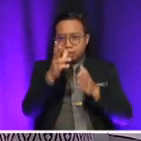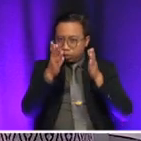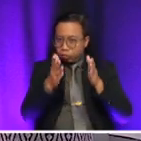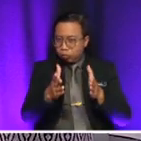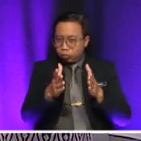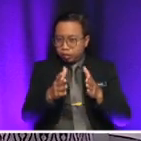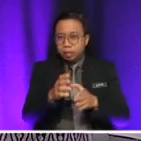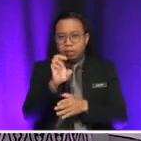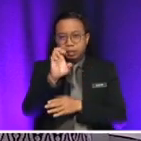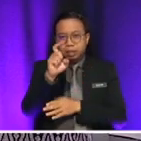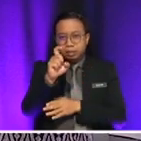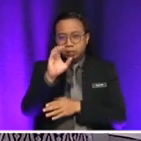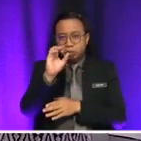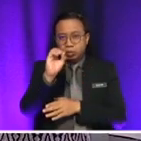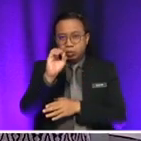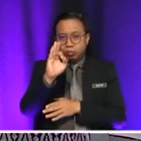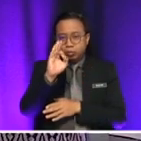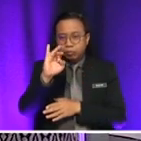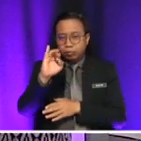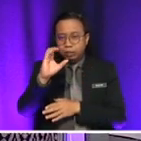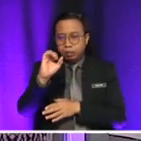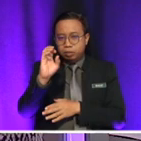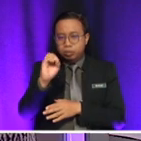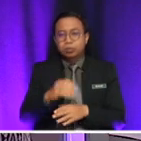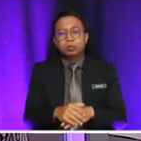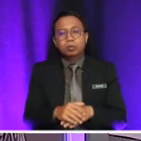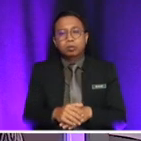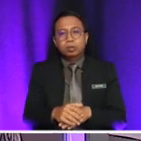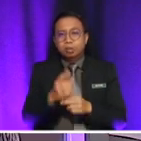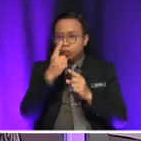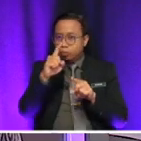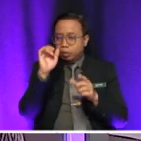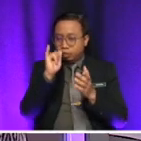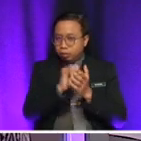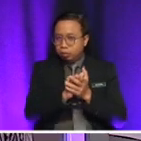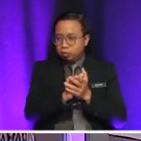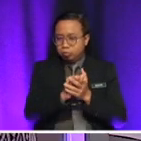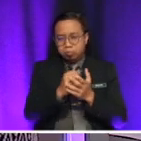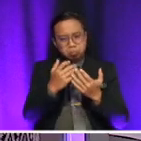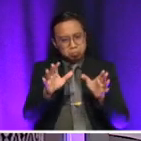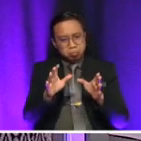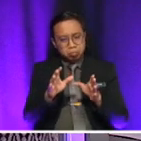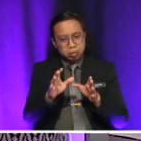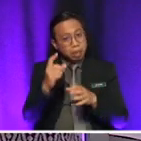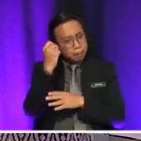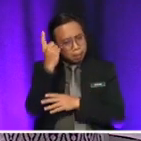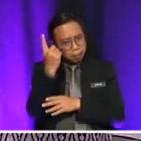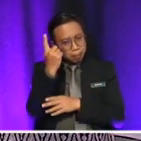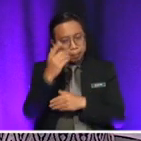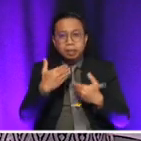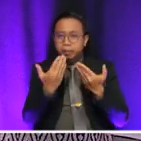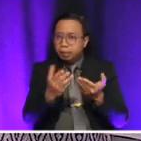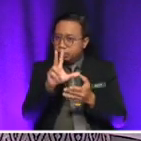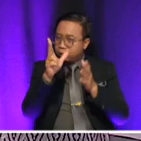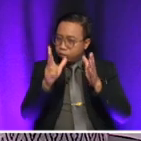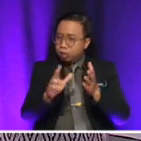X officio Oke jawaban seperti itu kita kurang paham apa itu jadi dengan tiga